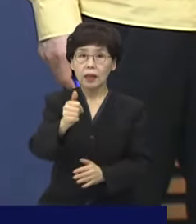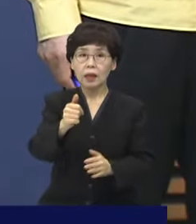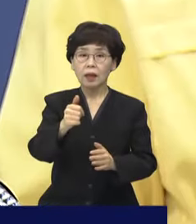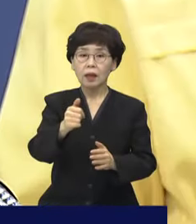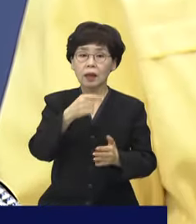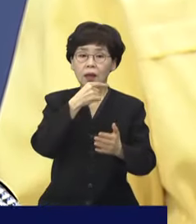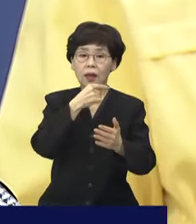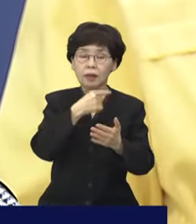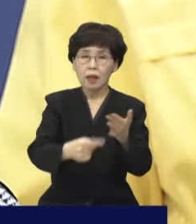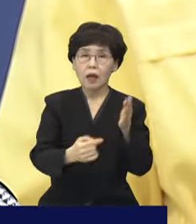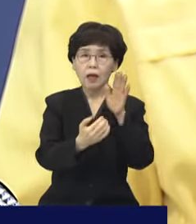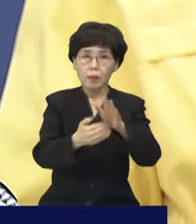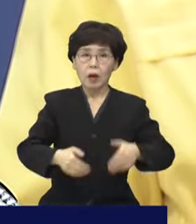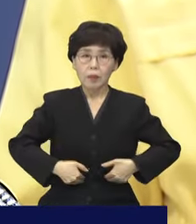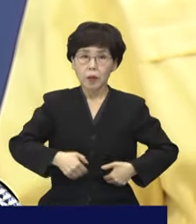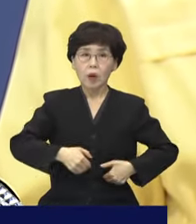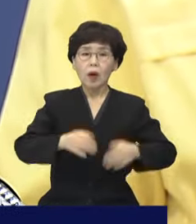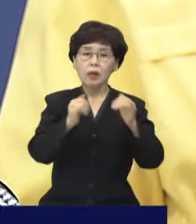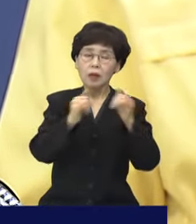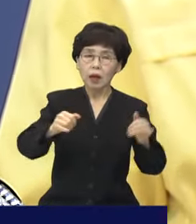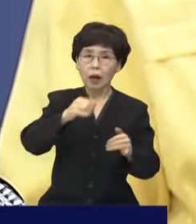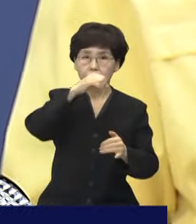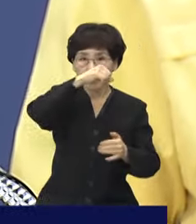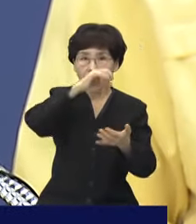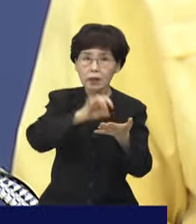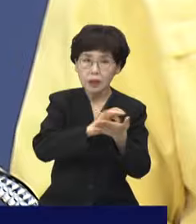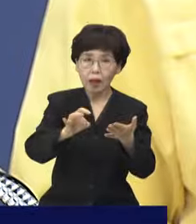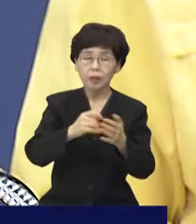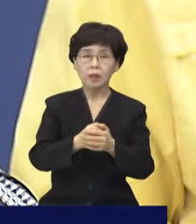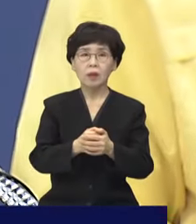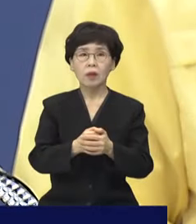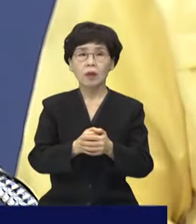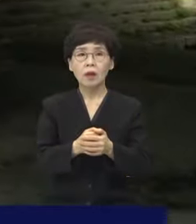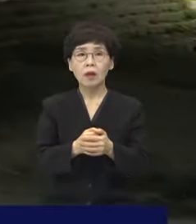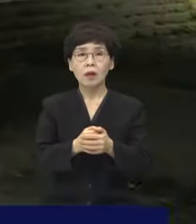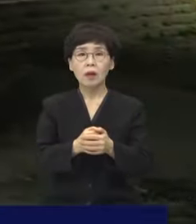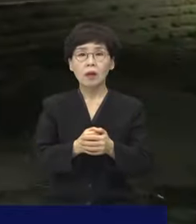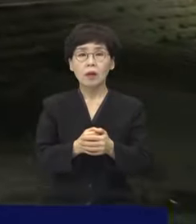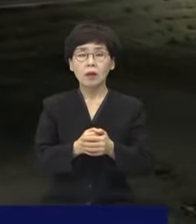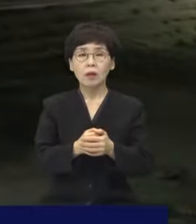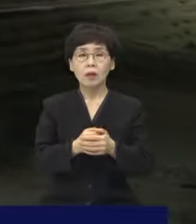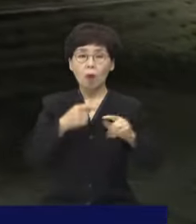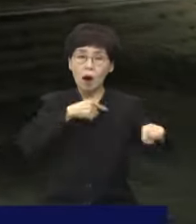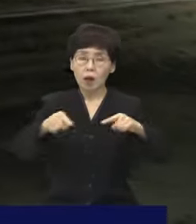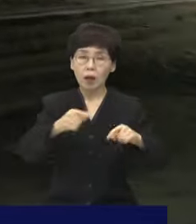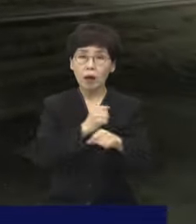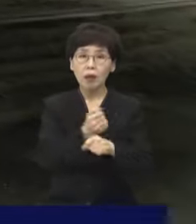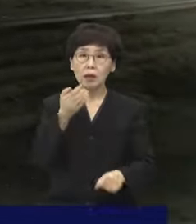필요한 인력과 예산, 점검 등의 안전보건 관리 체계를 구축하고 이행했는지 살펴봤지만